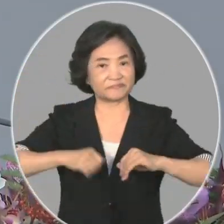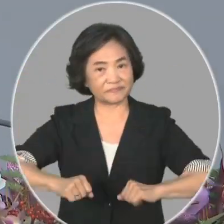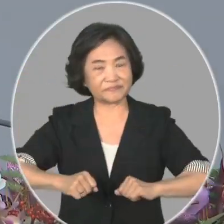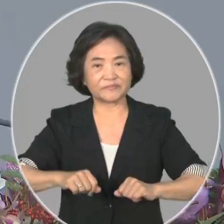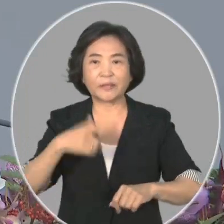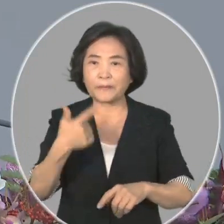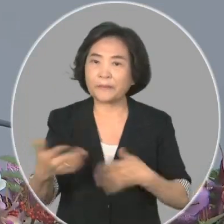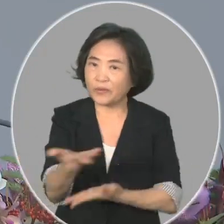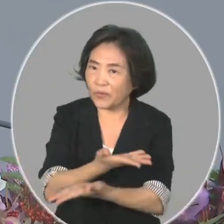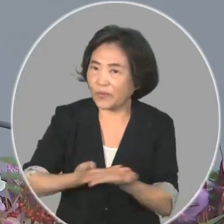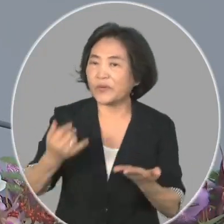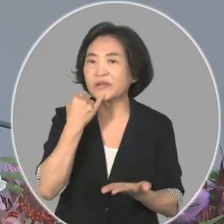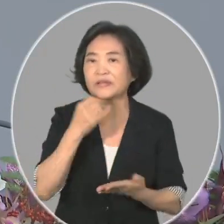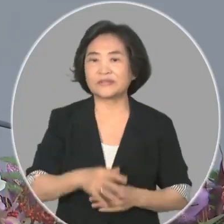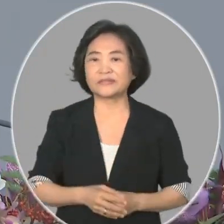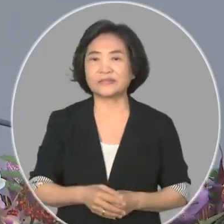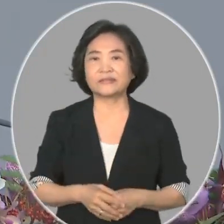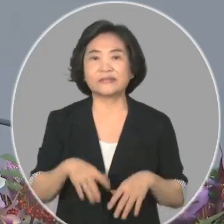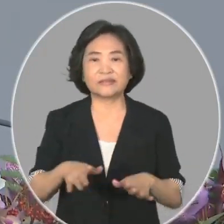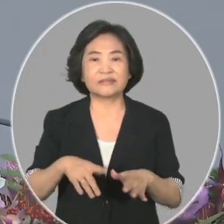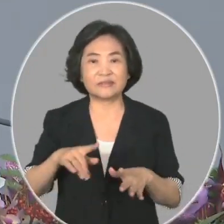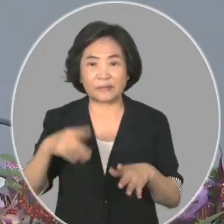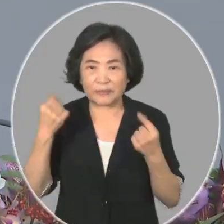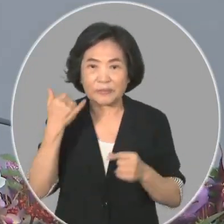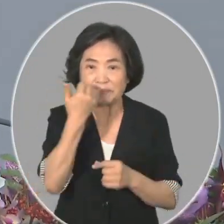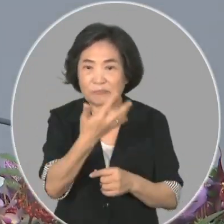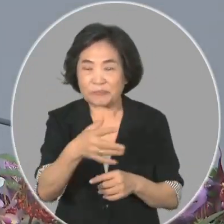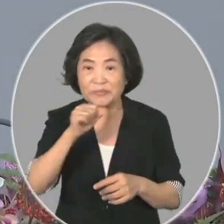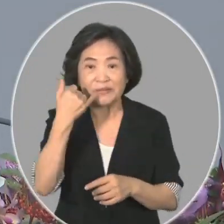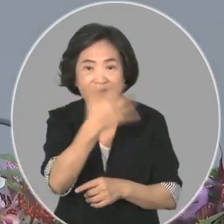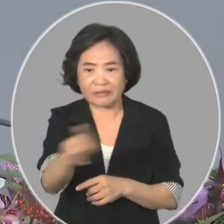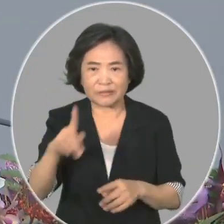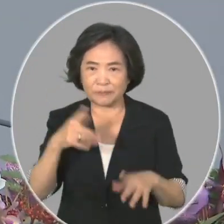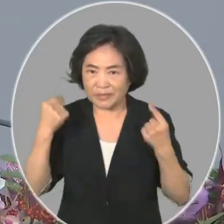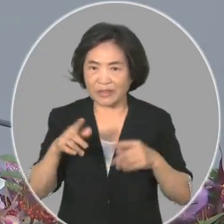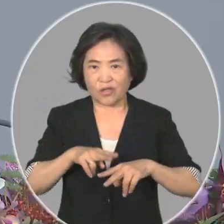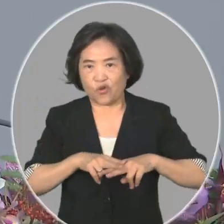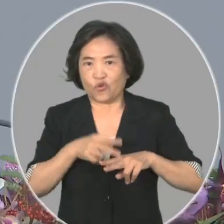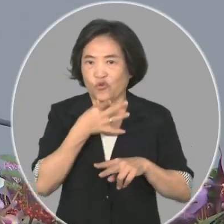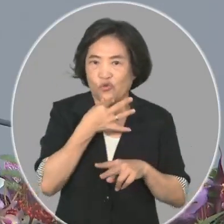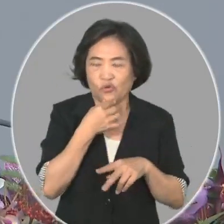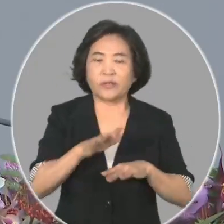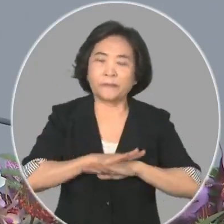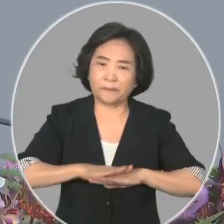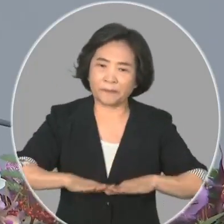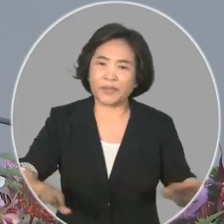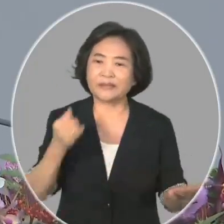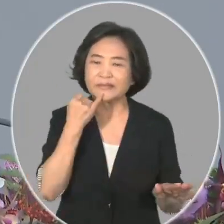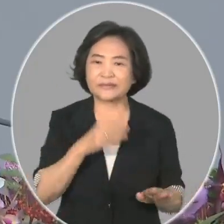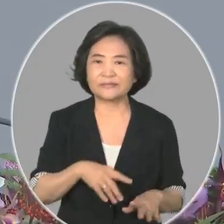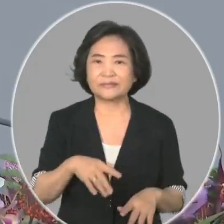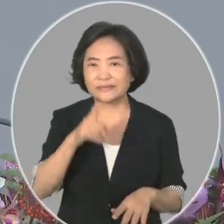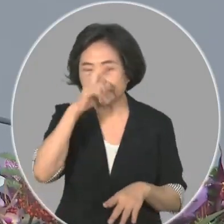序的交流，进而舒缓台海的紧张情势，在理性、平